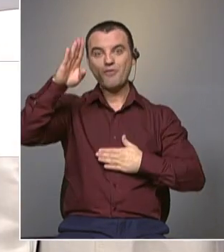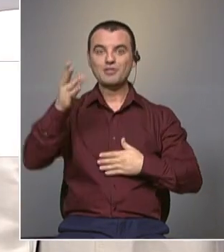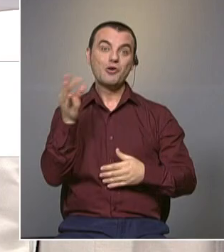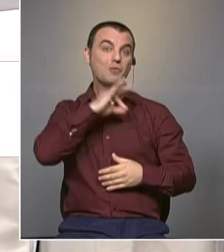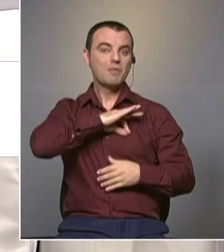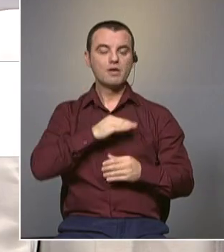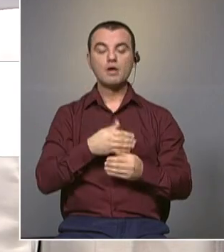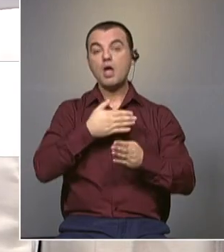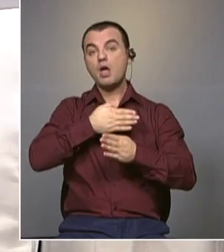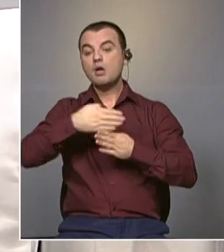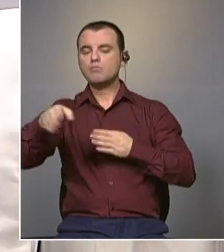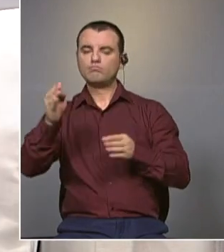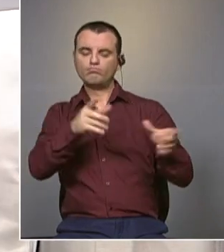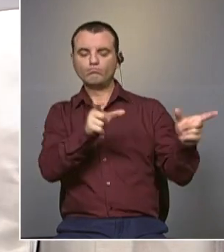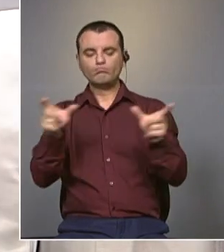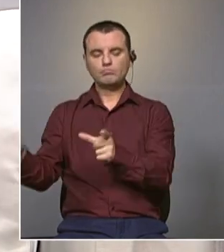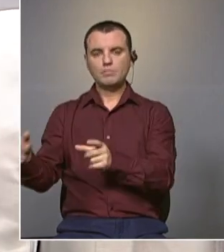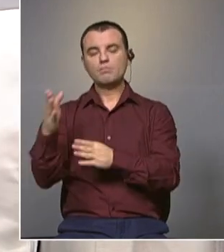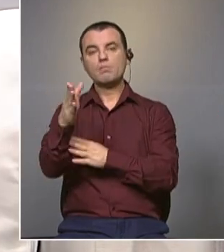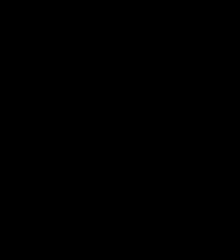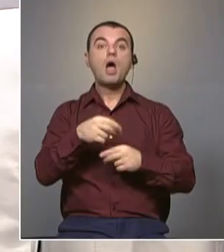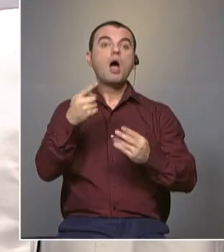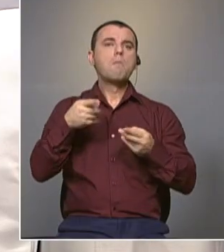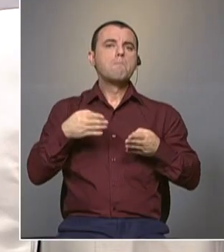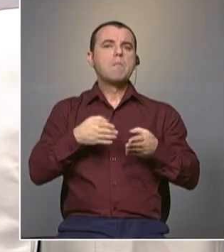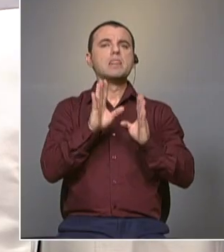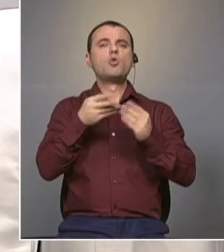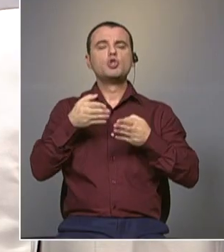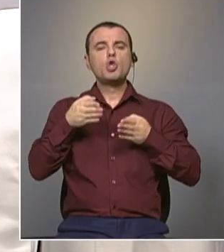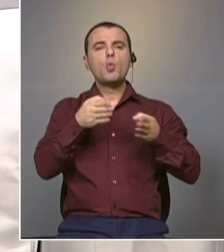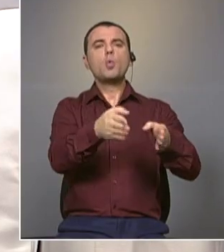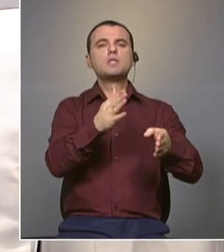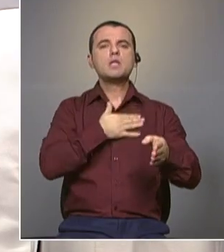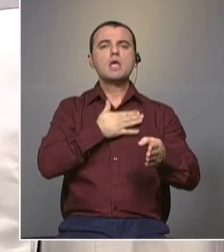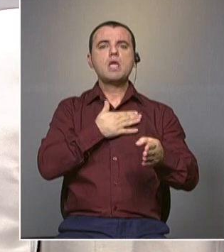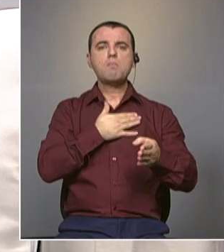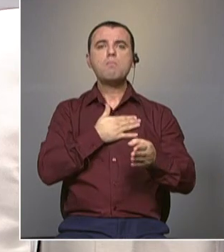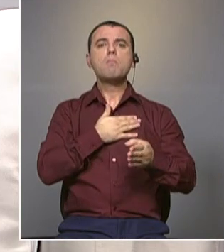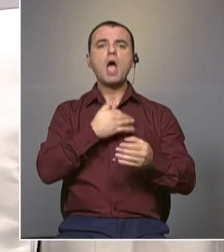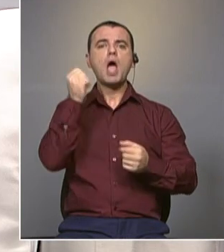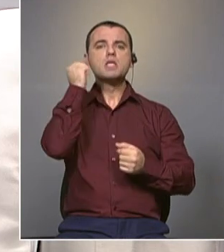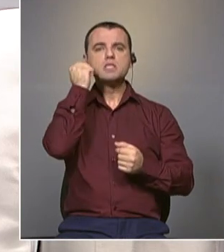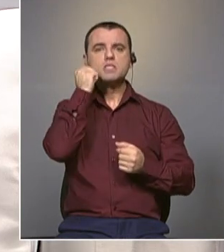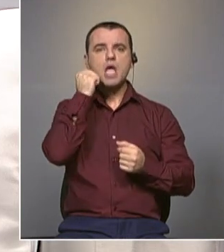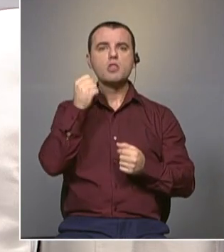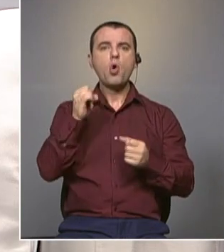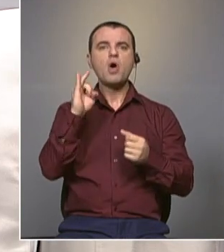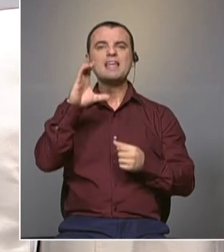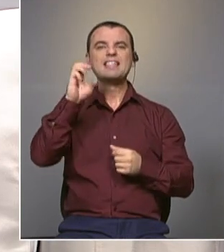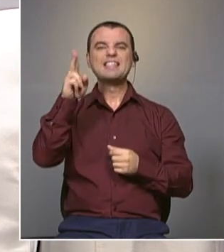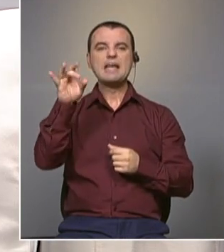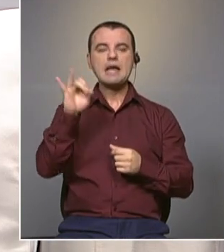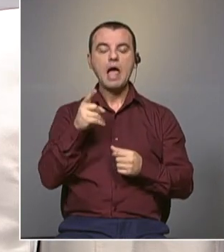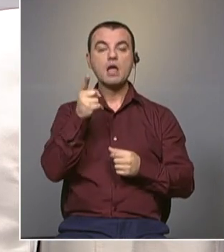успех. Продължаваме нататък с предаването. Патриотична улица си има първомайското село Искра. Това се дължи на пенсионираната